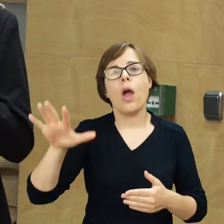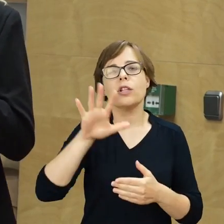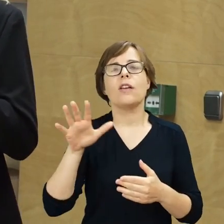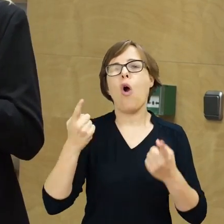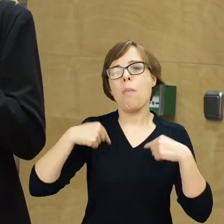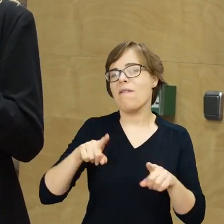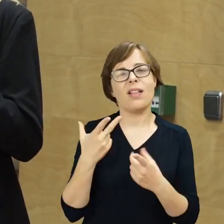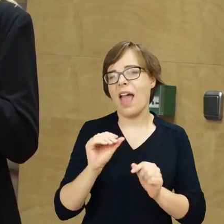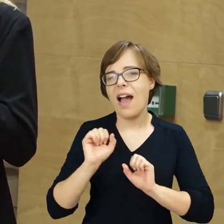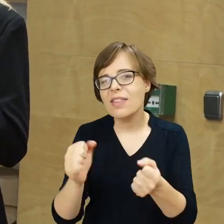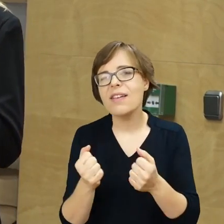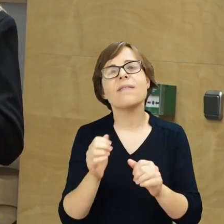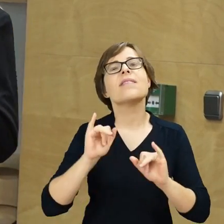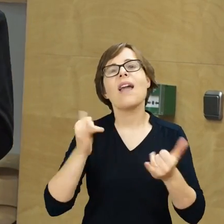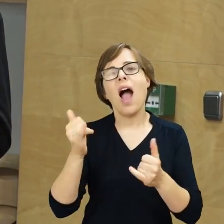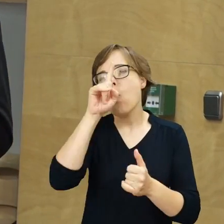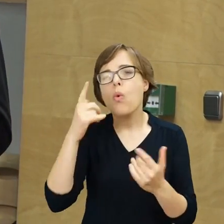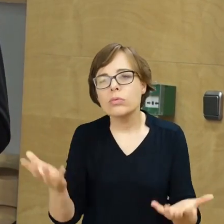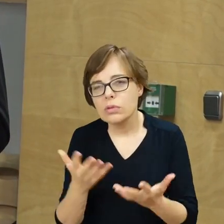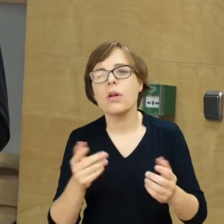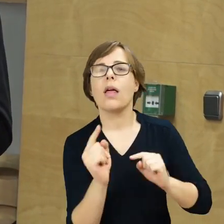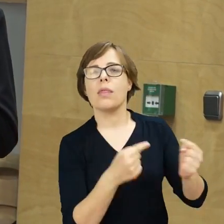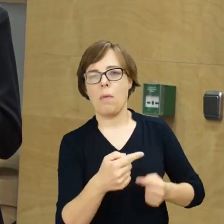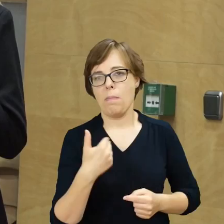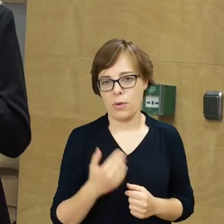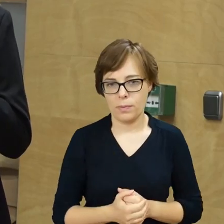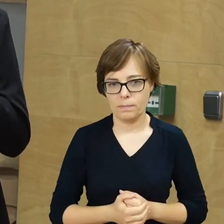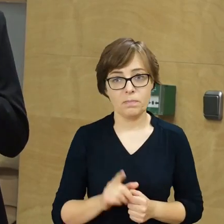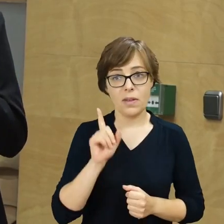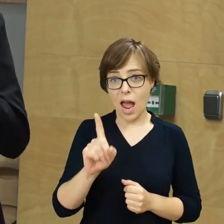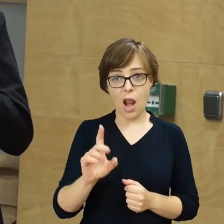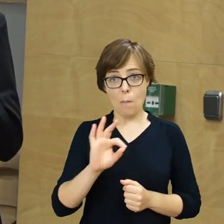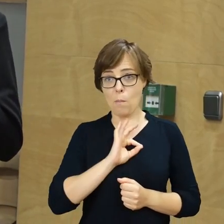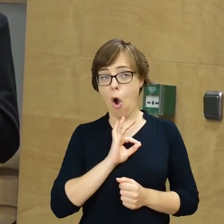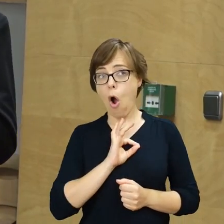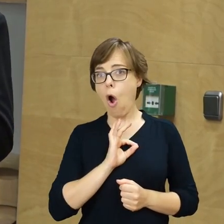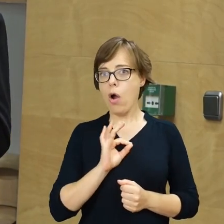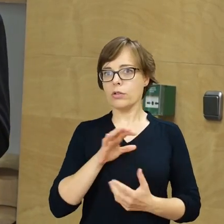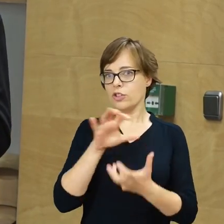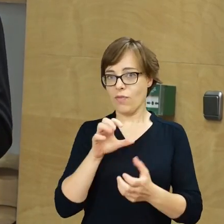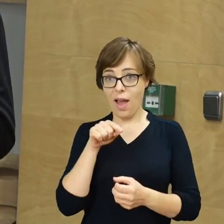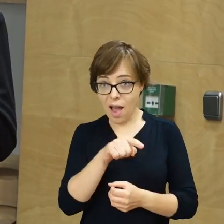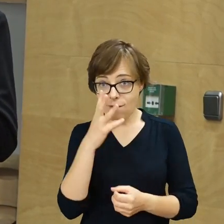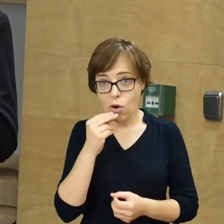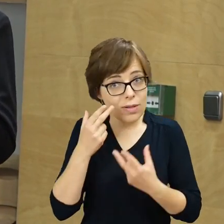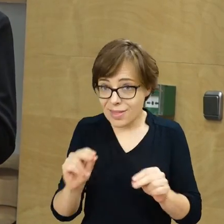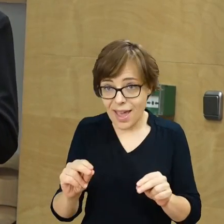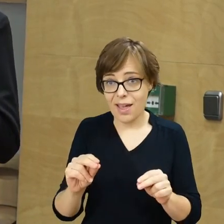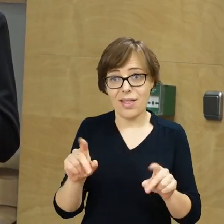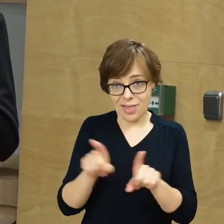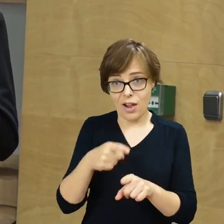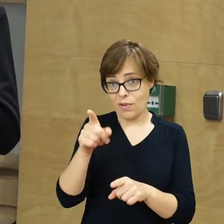jak tych ludzi ruszyć i tak dalej, i tak dalej. To nie jest moja rzeczywistość i myślę, że wielu z Państwa również nie. Jest bardzo dużo ludzi, którzy